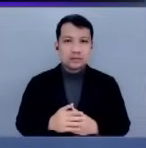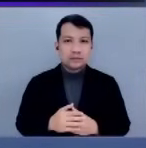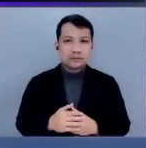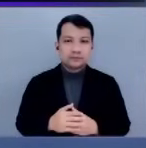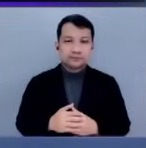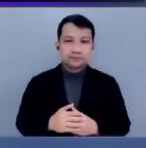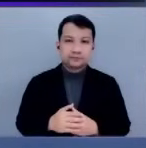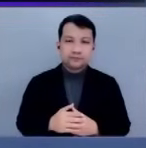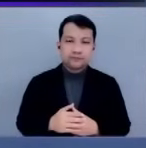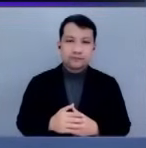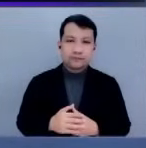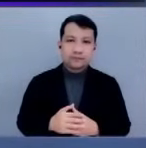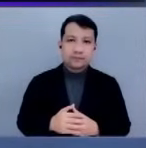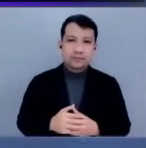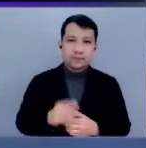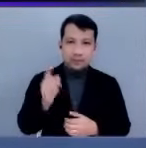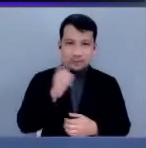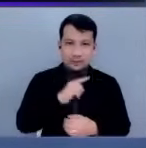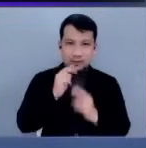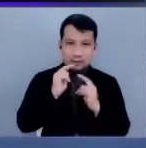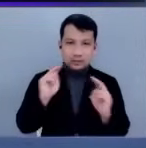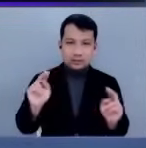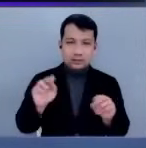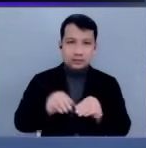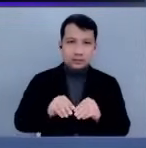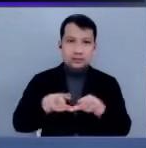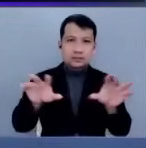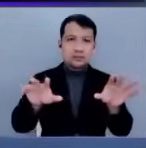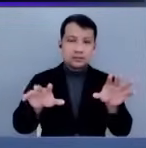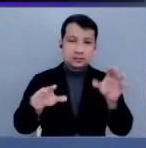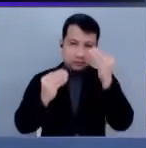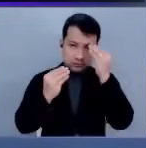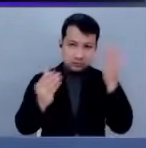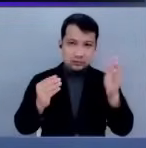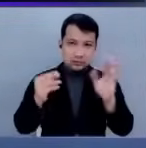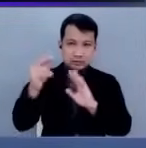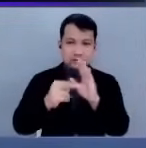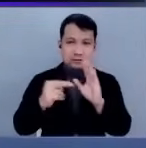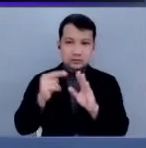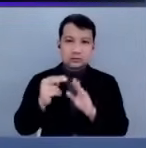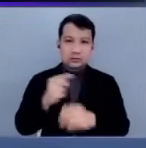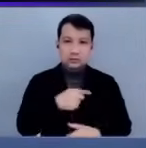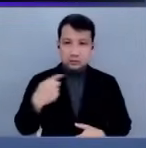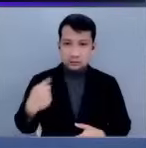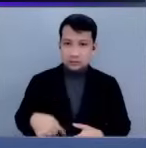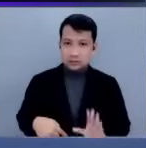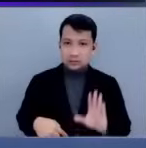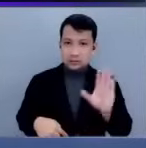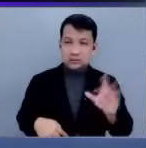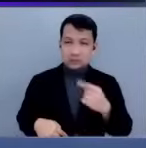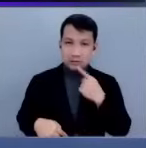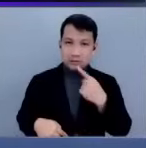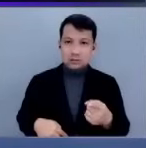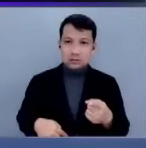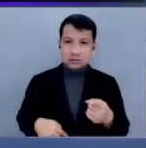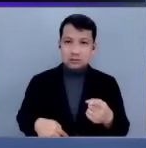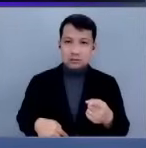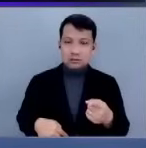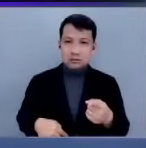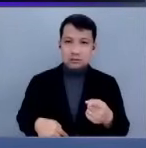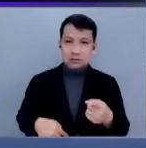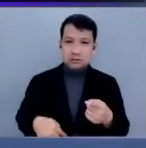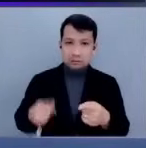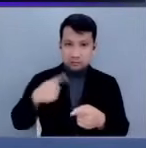Heto pang fake news, kumakalat online ang video mula sa China kung saan sinasabing pakay daw nating